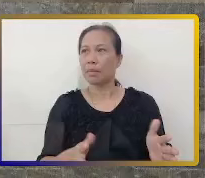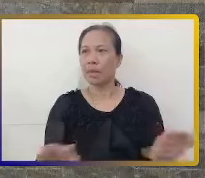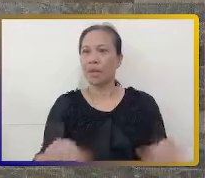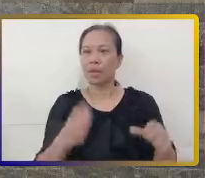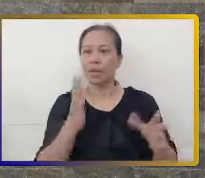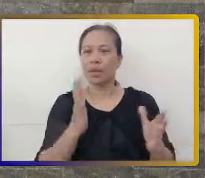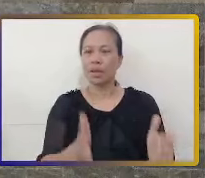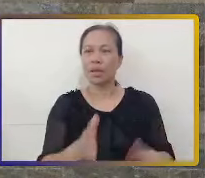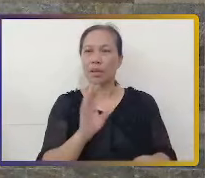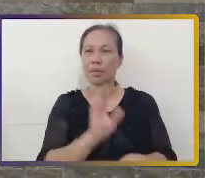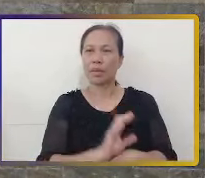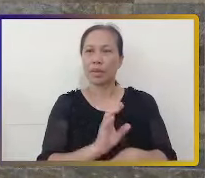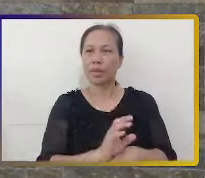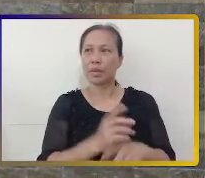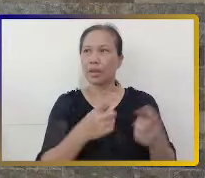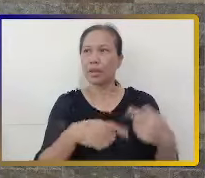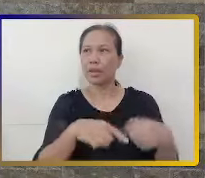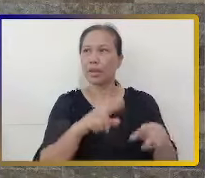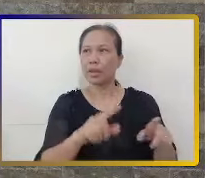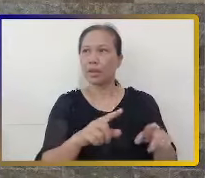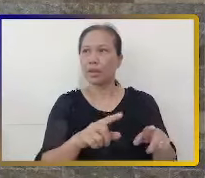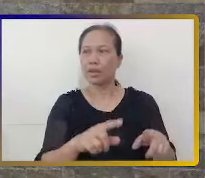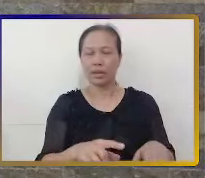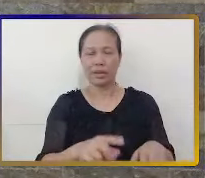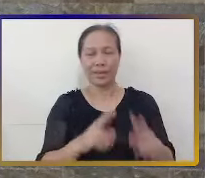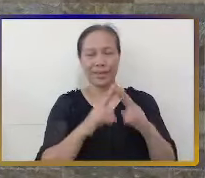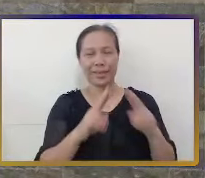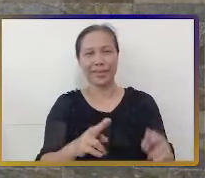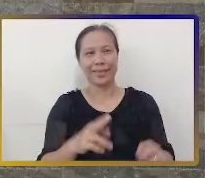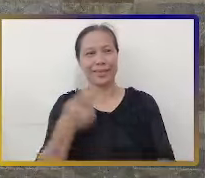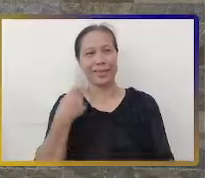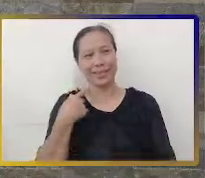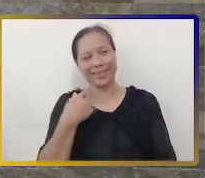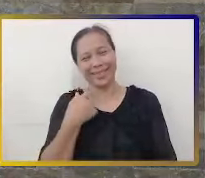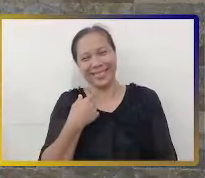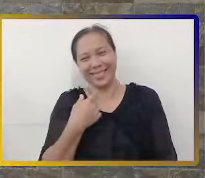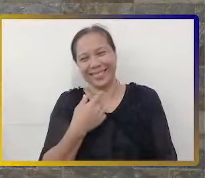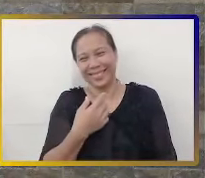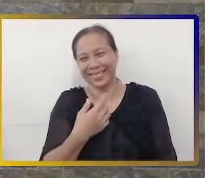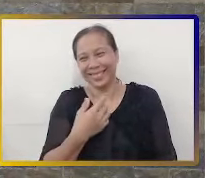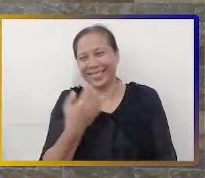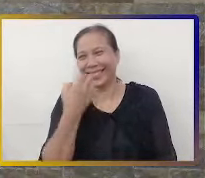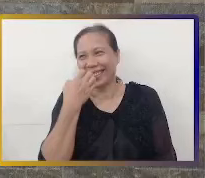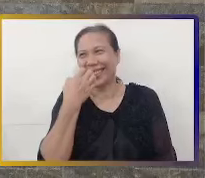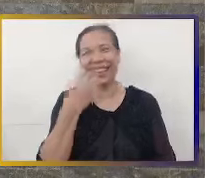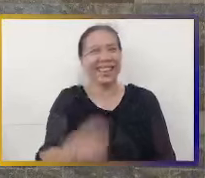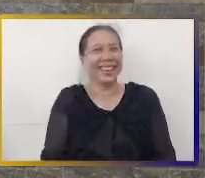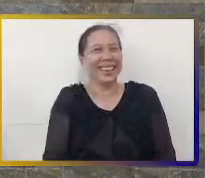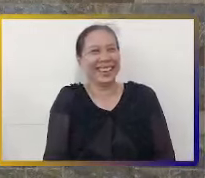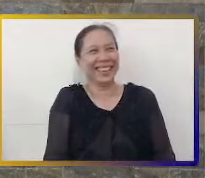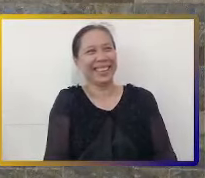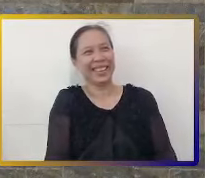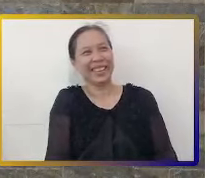pupunta sila diyan pupunta sa bahay niyo May kain and Uh Uh I